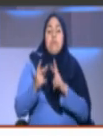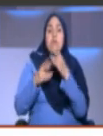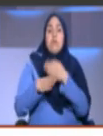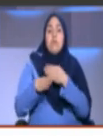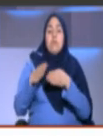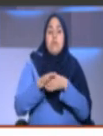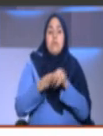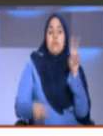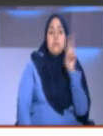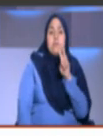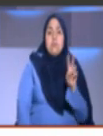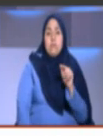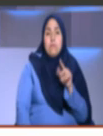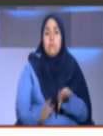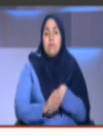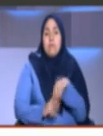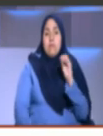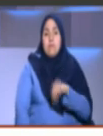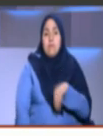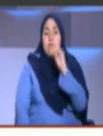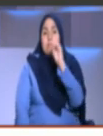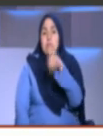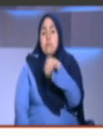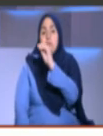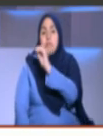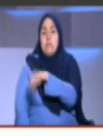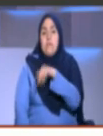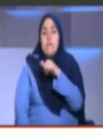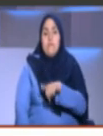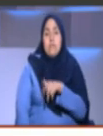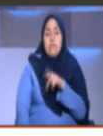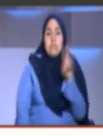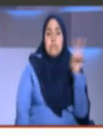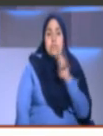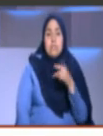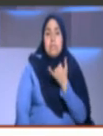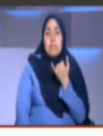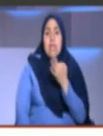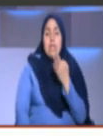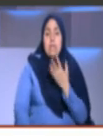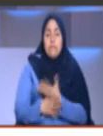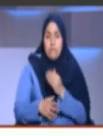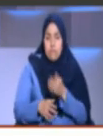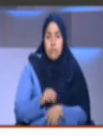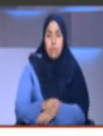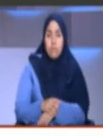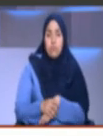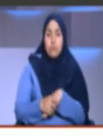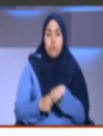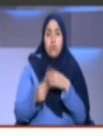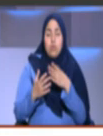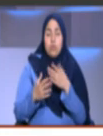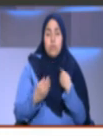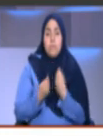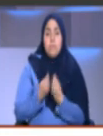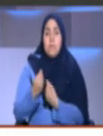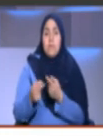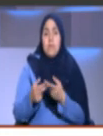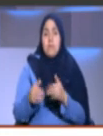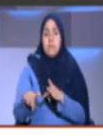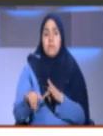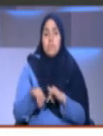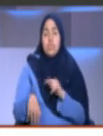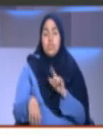وإلى سيناء سهل جدا، هناك مشروعات، وبالتالي ده بيمهد الطريق، لأن شبكة الطرق والأنفاق وربط